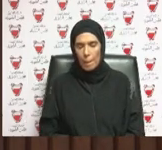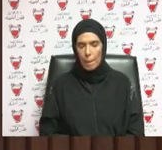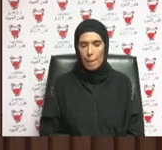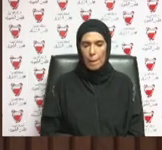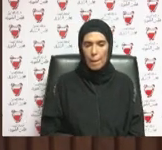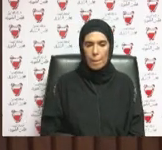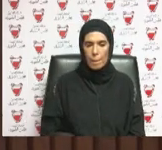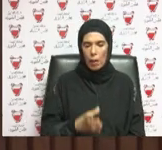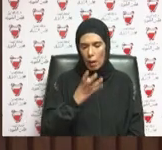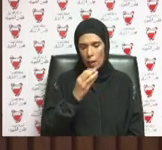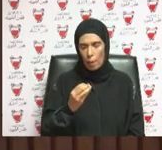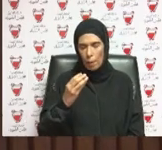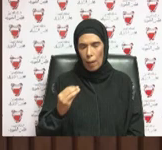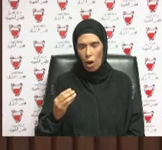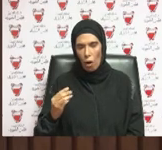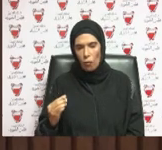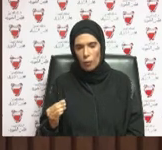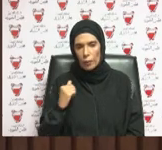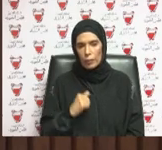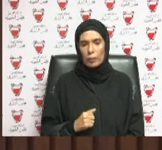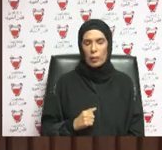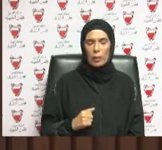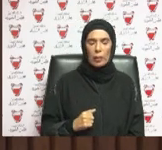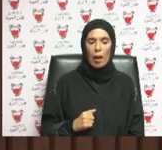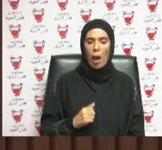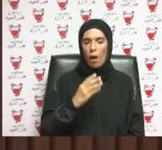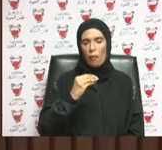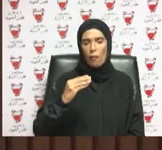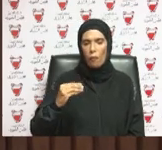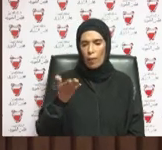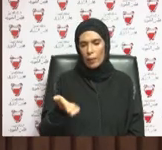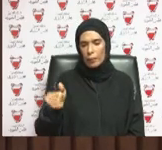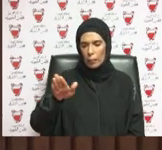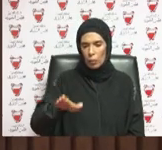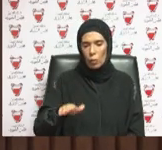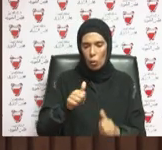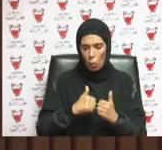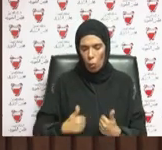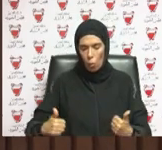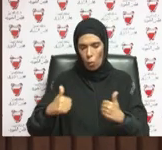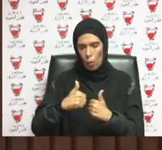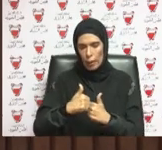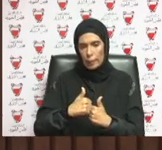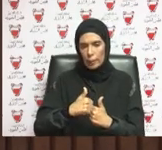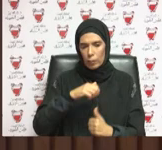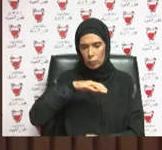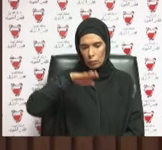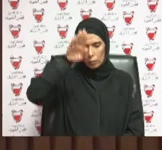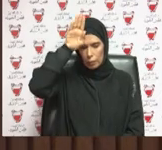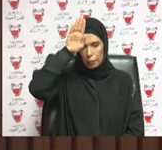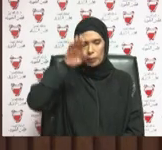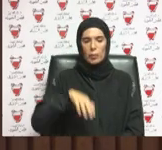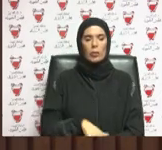وإلى أحفاد المرحوم بإذن الله سمو الأمير الملكي خليفة بن سلمان، وإلى العائلة وإلى عائلة الخليفة